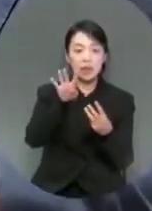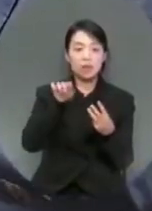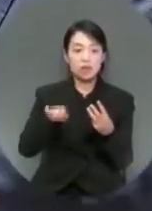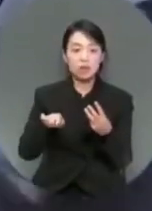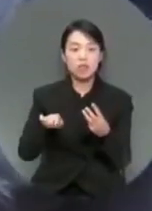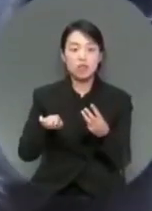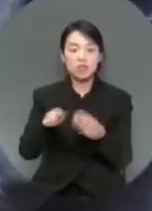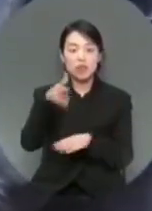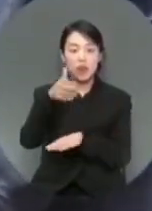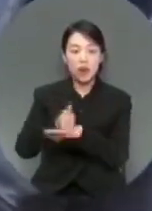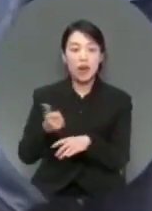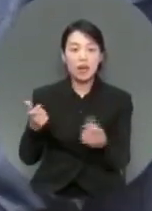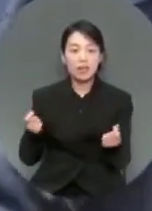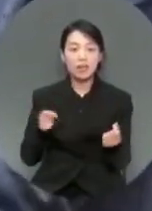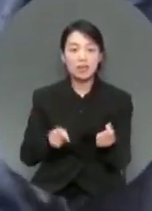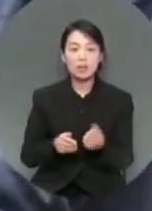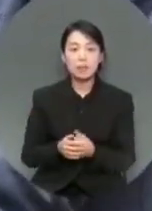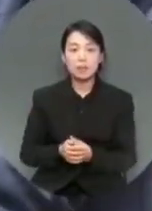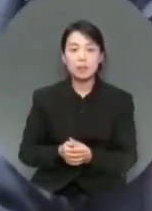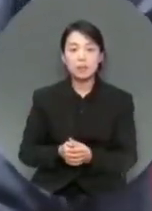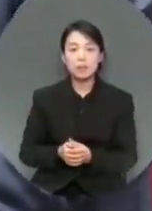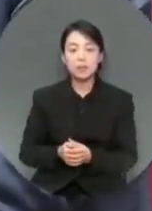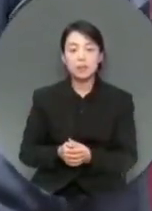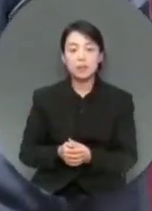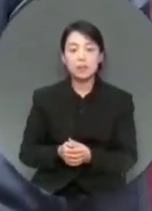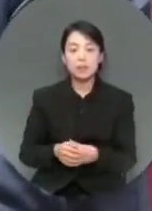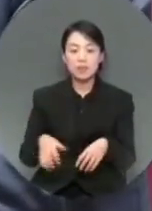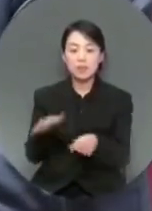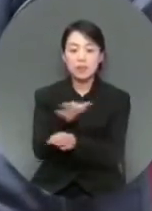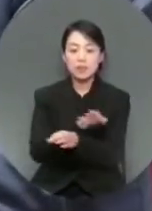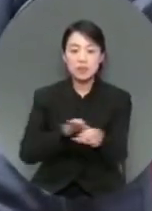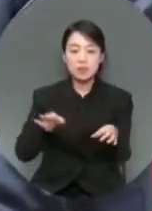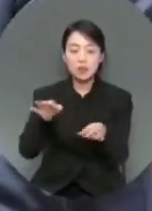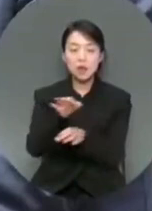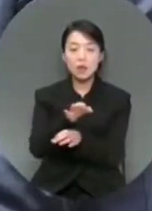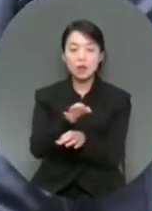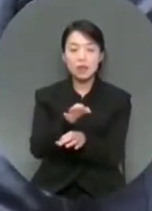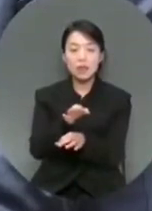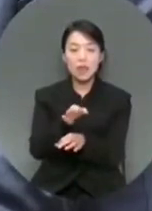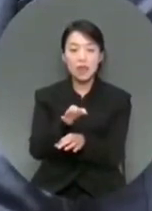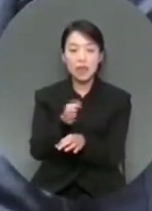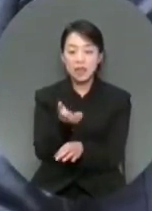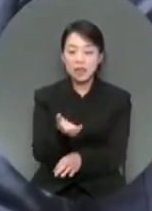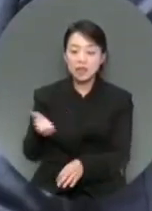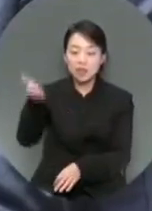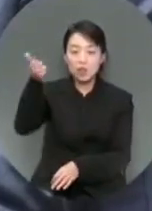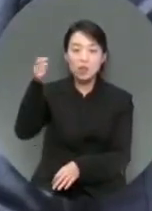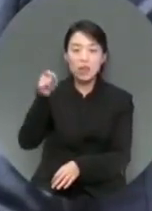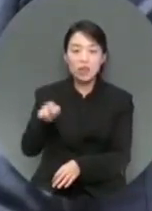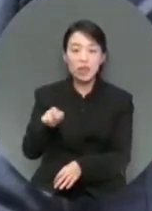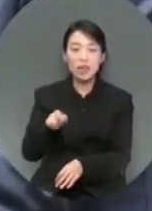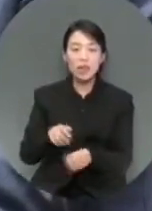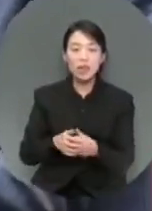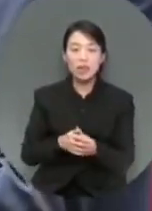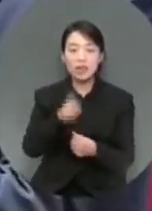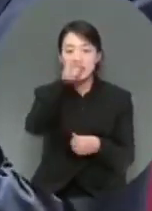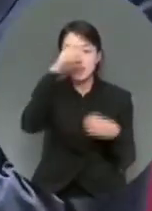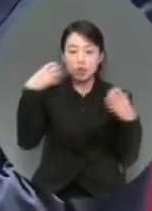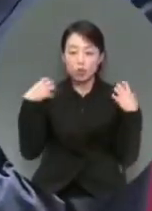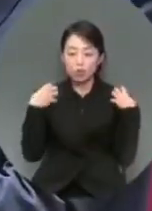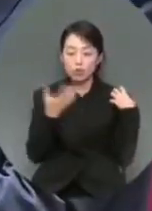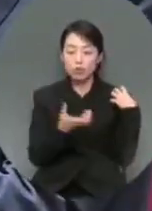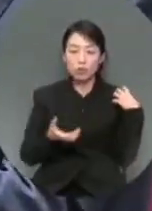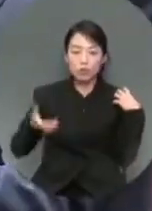보시면 그 경제 성장에 대한 기여하는 부분이 정부 성장 기여도를